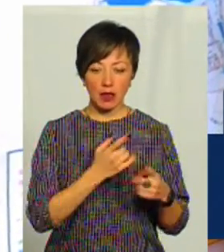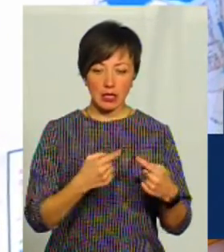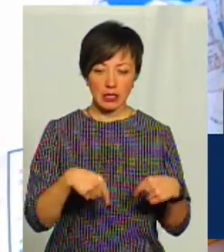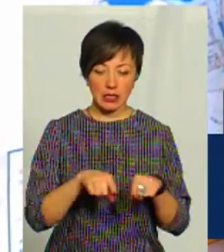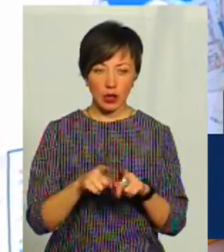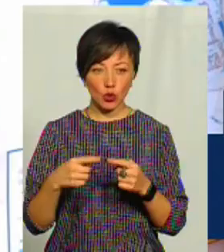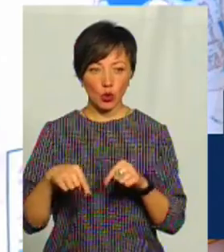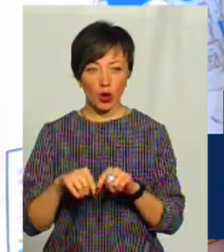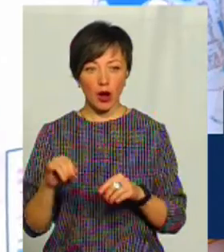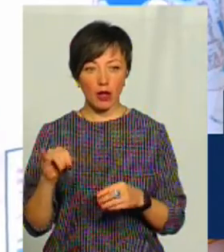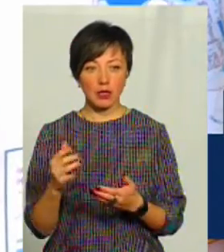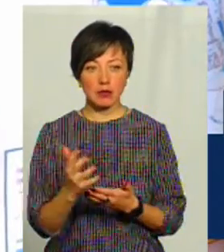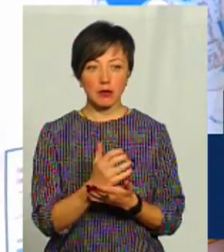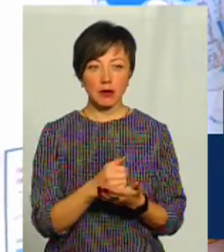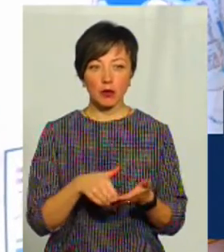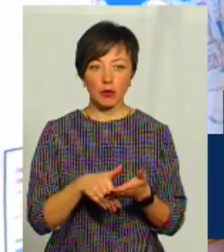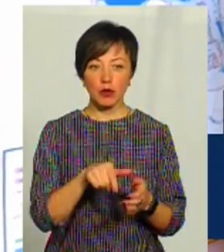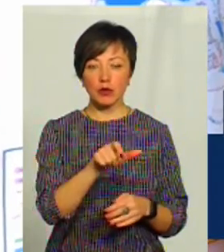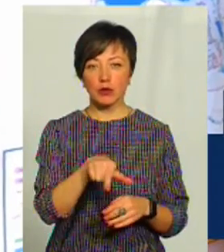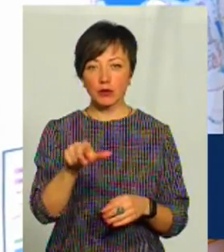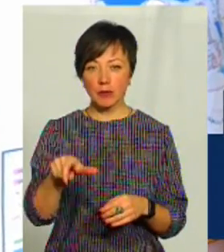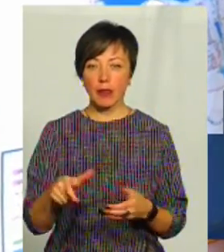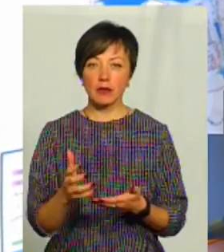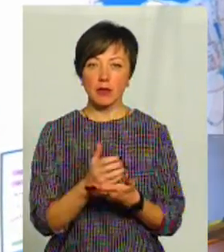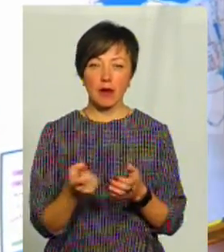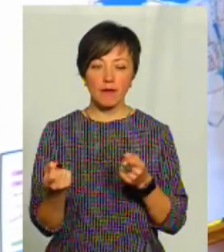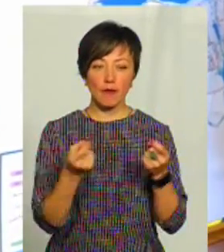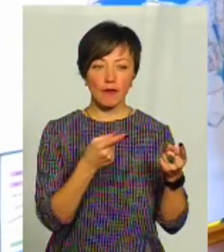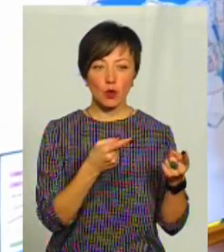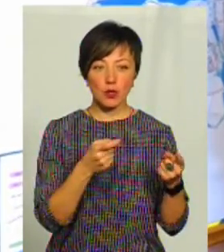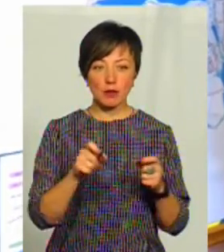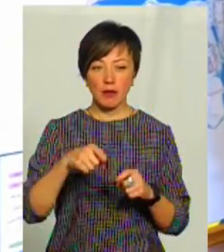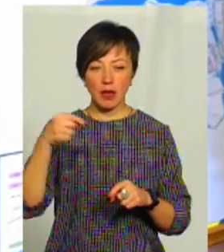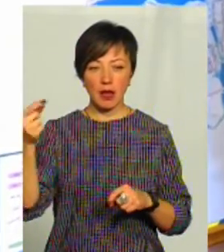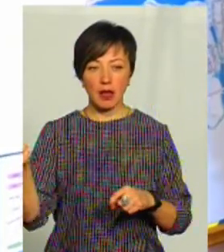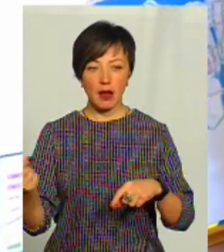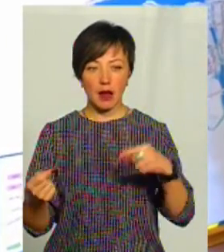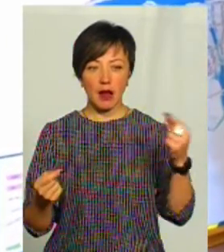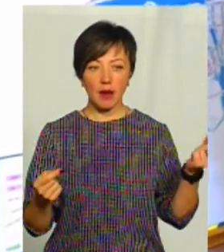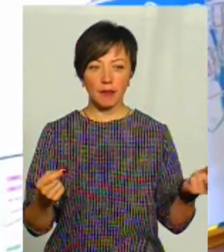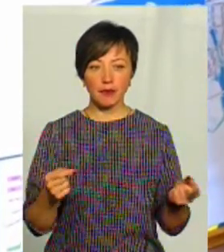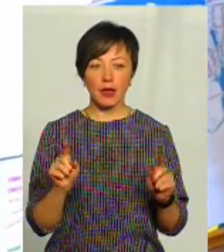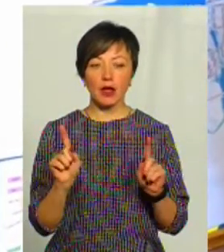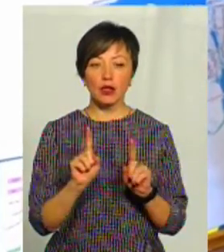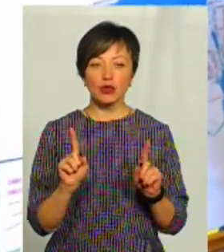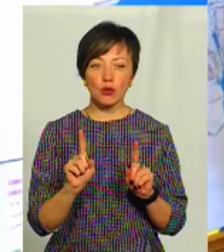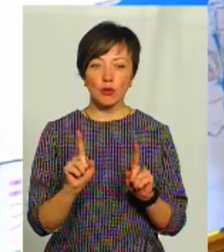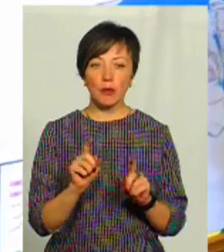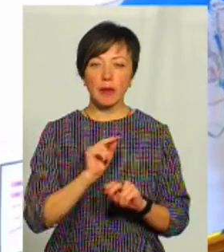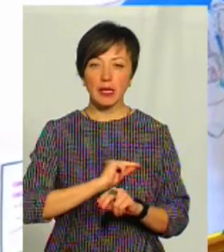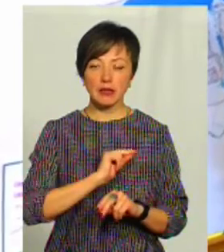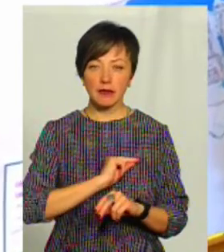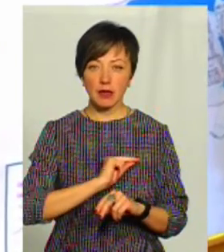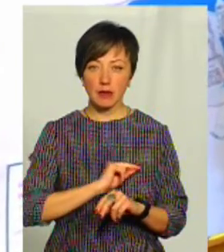і збираємо, допомагаємо мешканцям міста, збираємо, вивозимо гілля. Для того, щоб